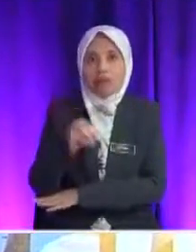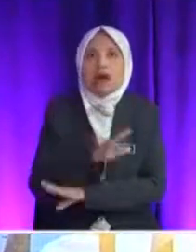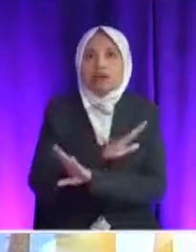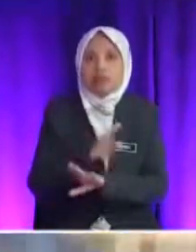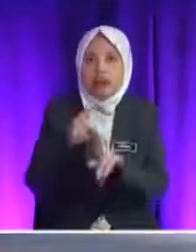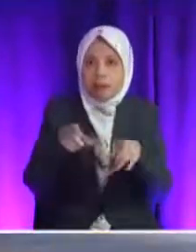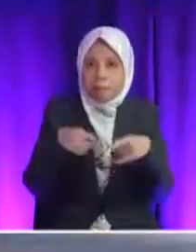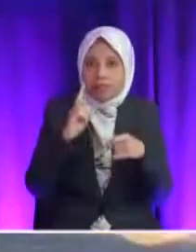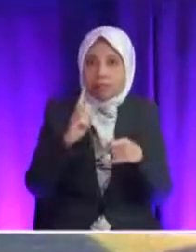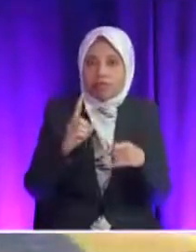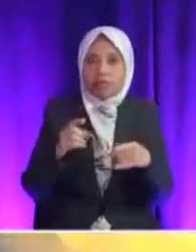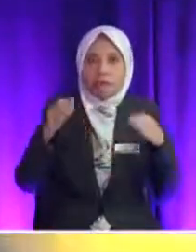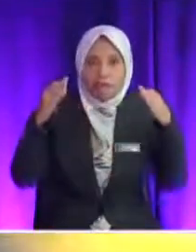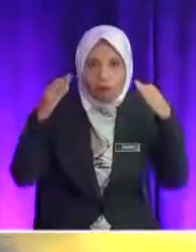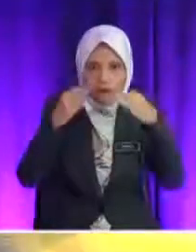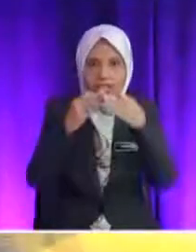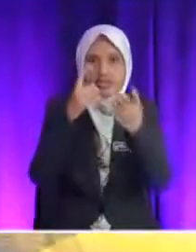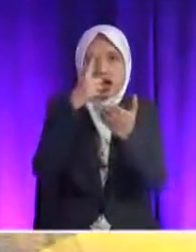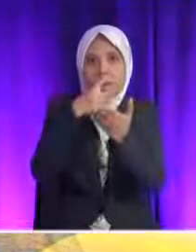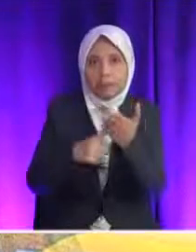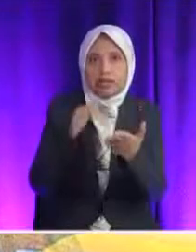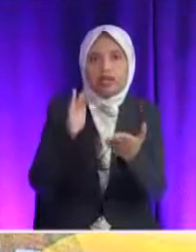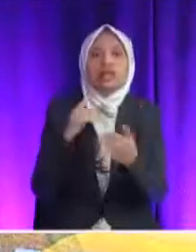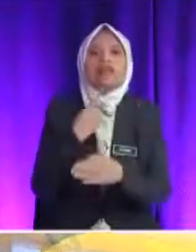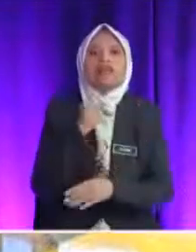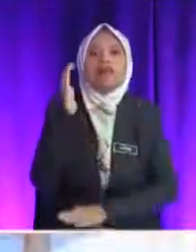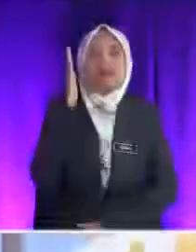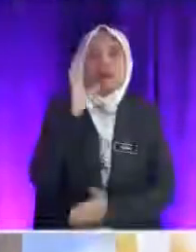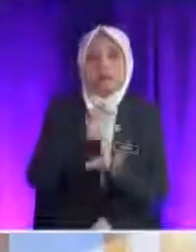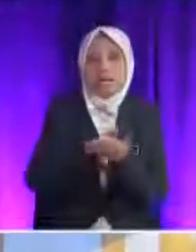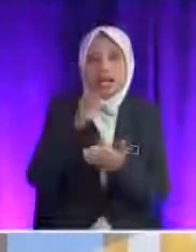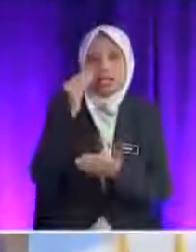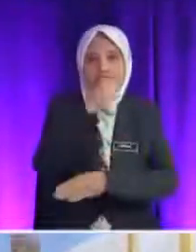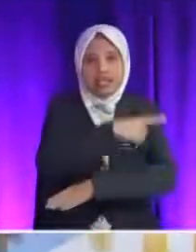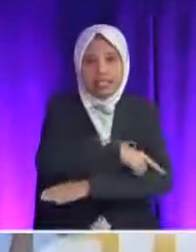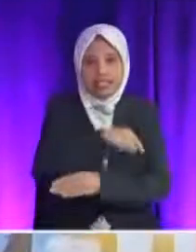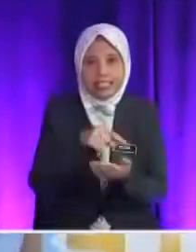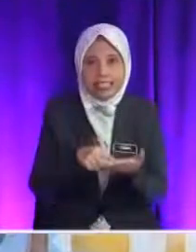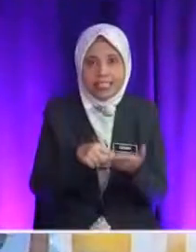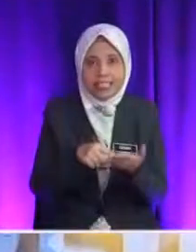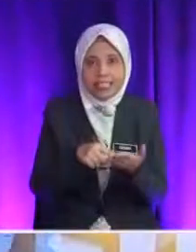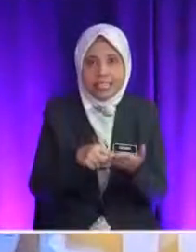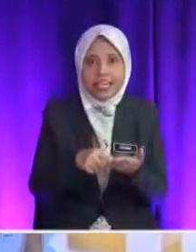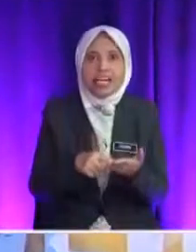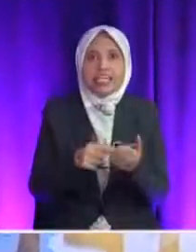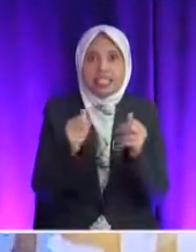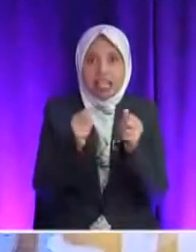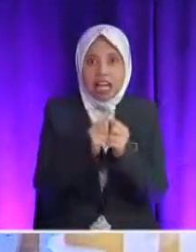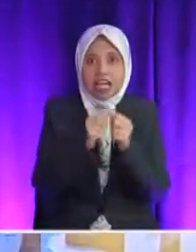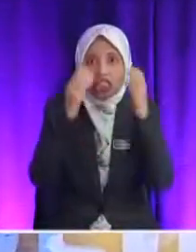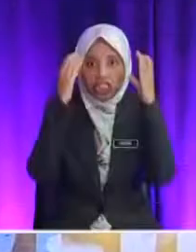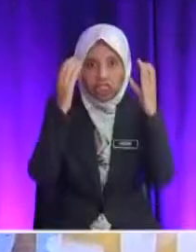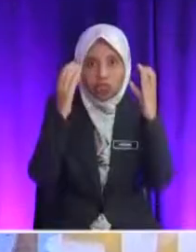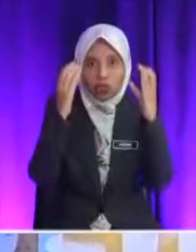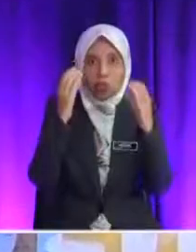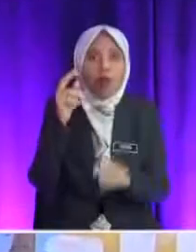teruskan fokus tengok apa yang bakal kita belajar pada hari ini. Dan Abang Fizi hari ini ditemani oleh Cikgu Nazir daripada SMK Sentosa